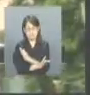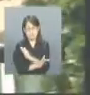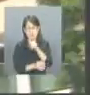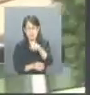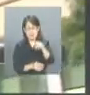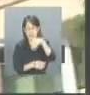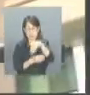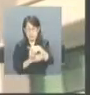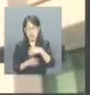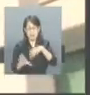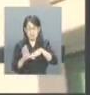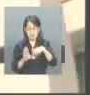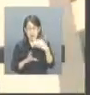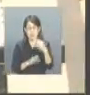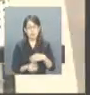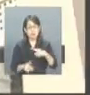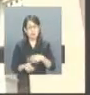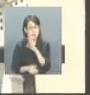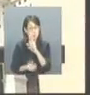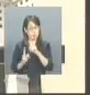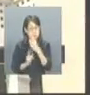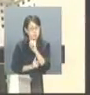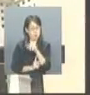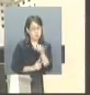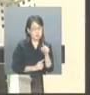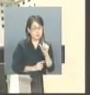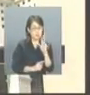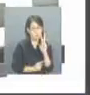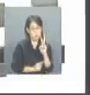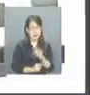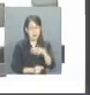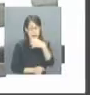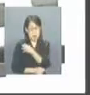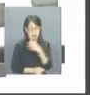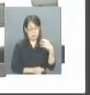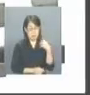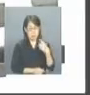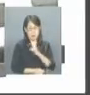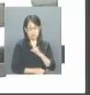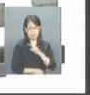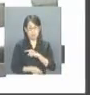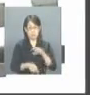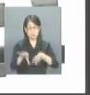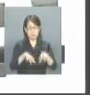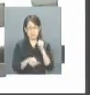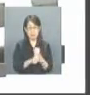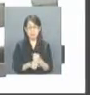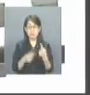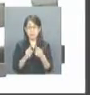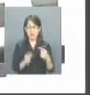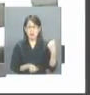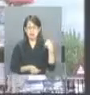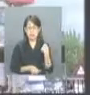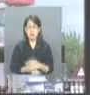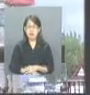12ถึง26มิถุนายนโดยสถานทูตจะเป็นผู้จัดการเลือกตั้งให้ประเทศที่มีผู้ขอเลือกตั้งนอกราชอาณาจักรม